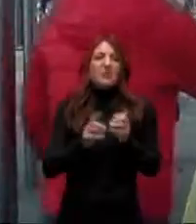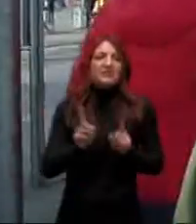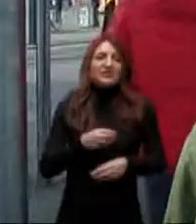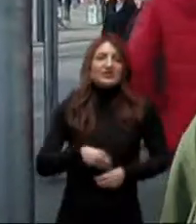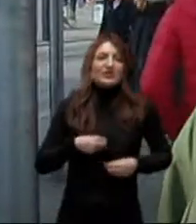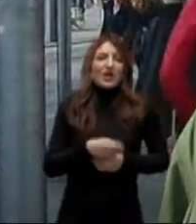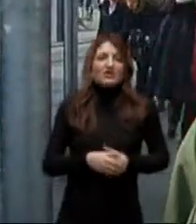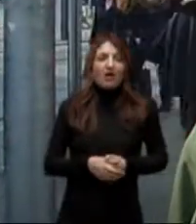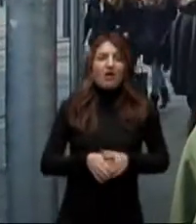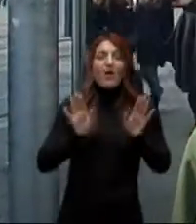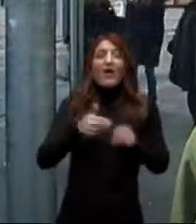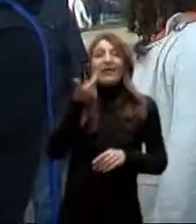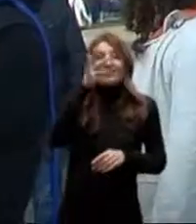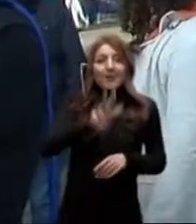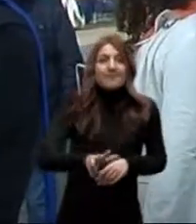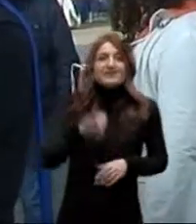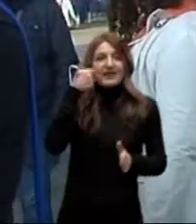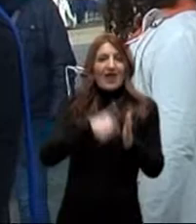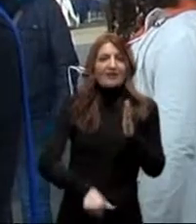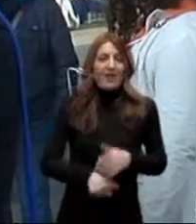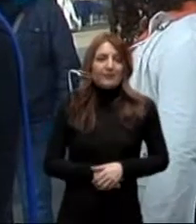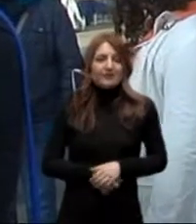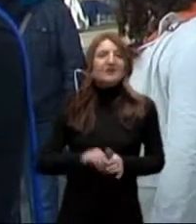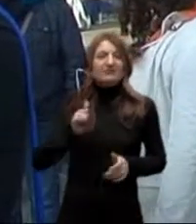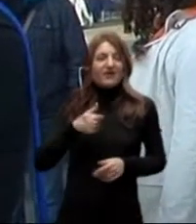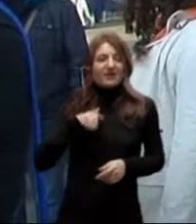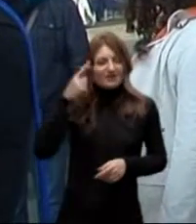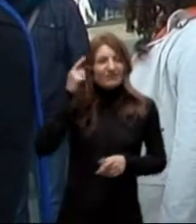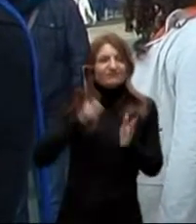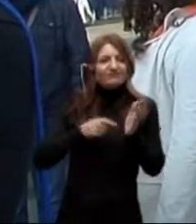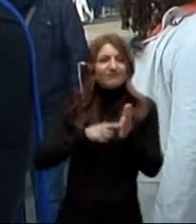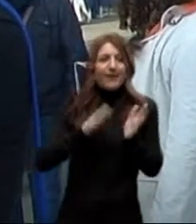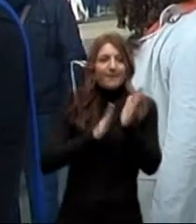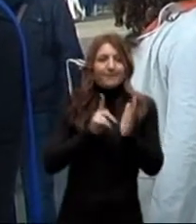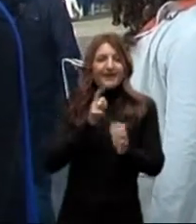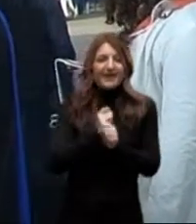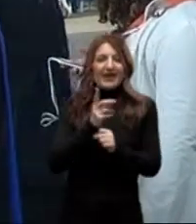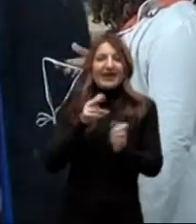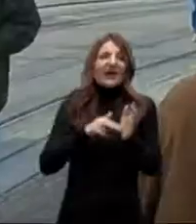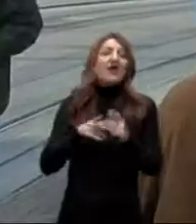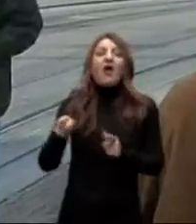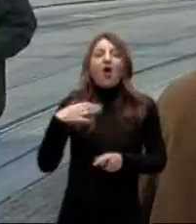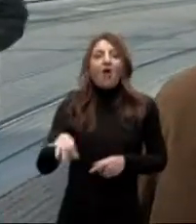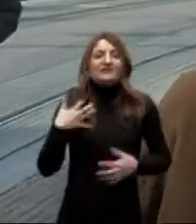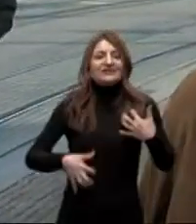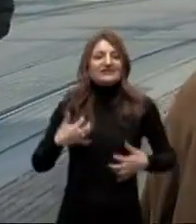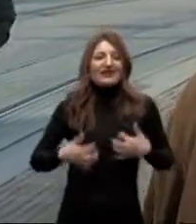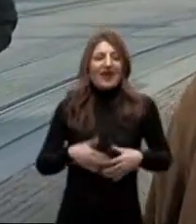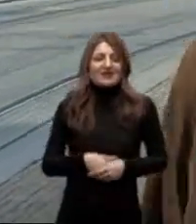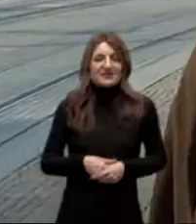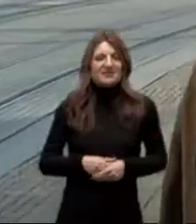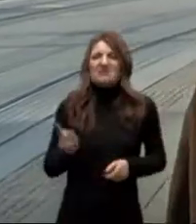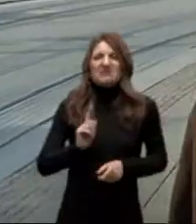Možda 3 mjeseca jedan put. Jesam znala sam imat migrene, ali to ovisno o stresu. Pa ne